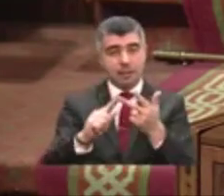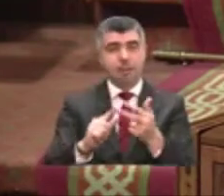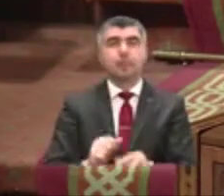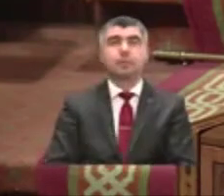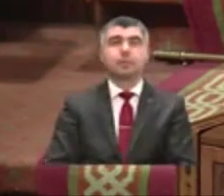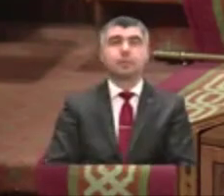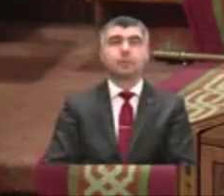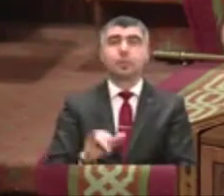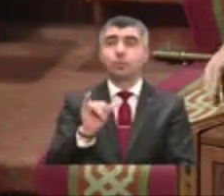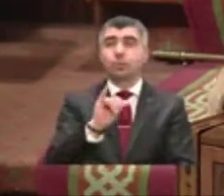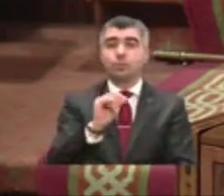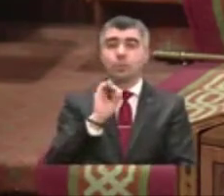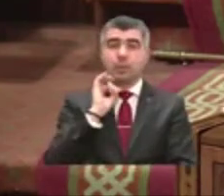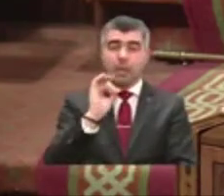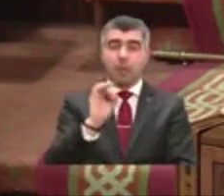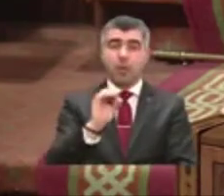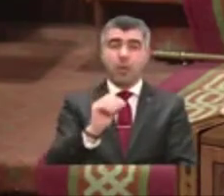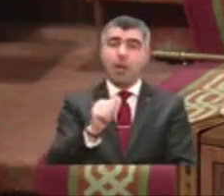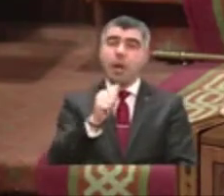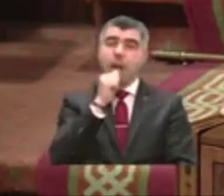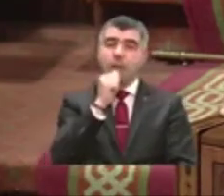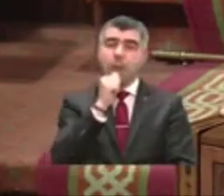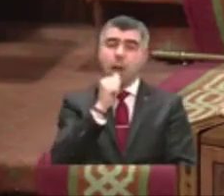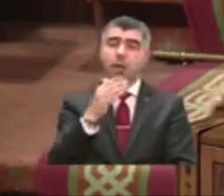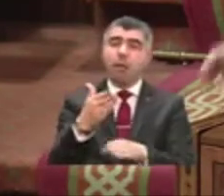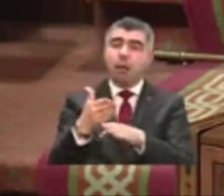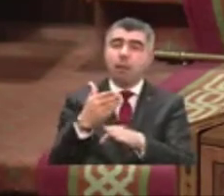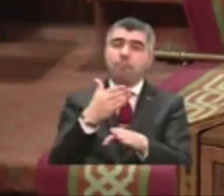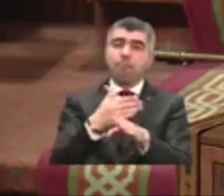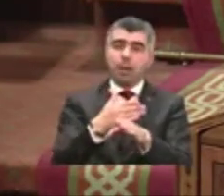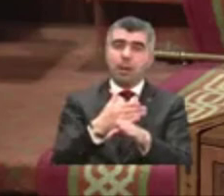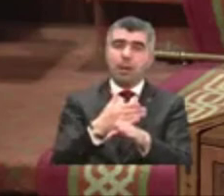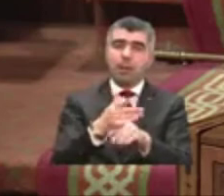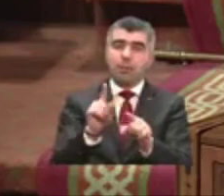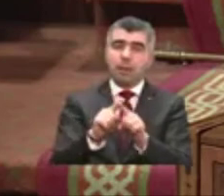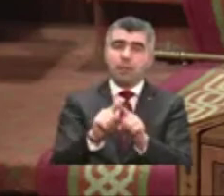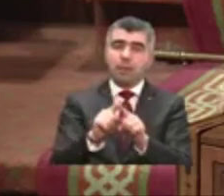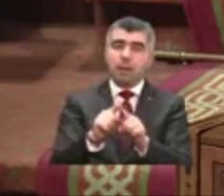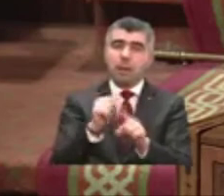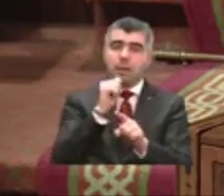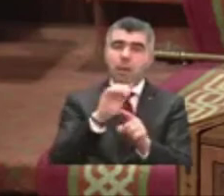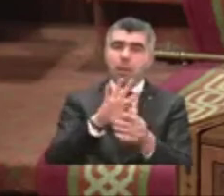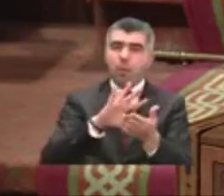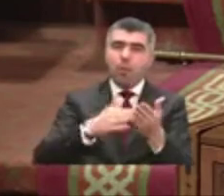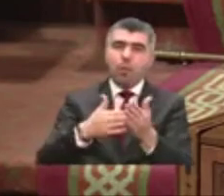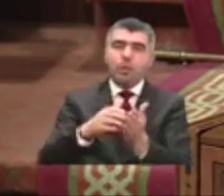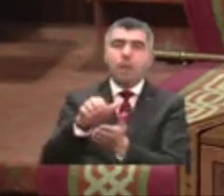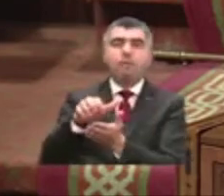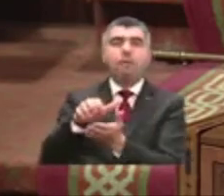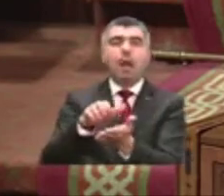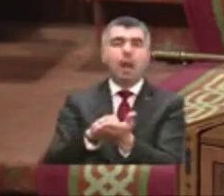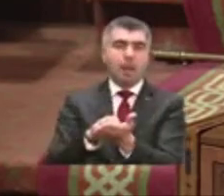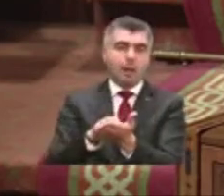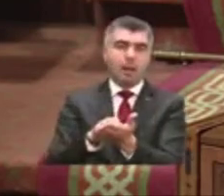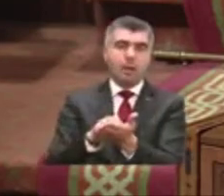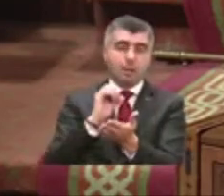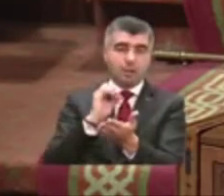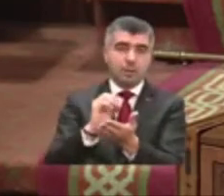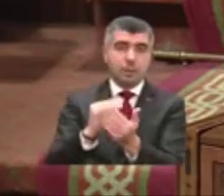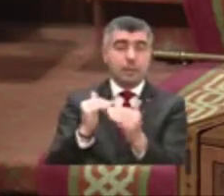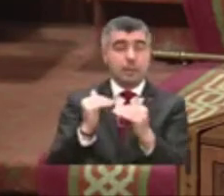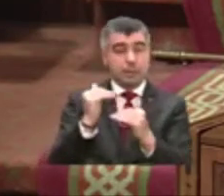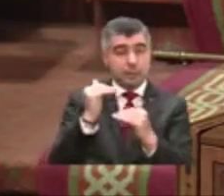وهو وقع استغلال كذلك مفرط للفرشة المائية، لجل أنه لا قدر الله إلا كان عندنا